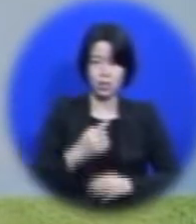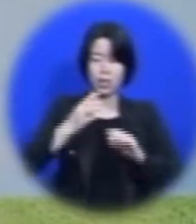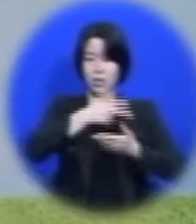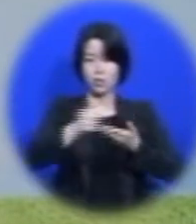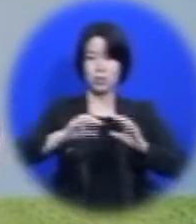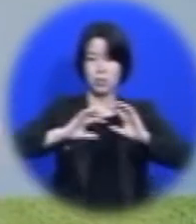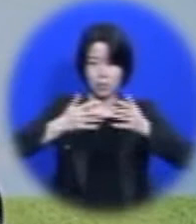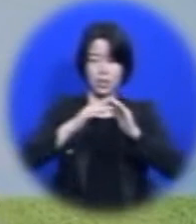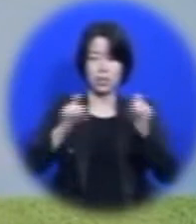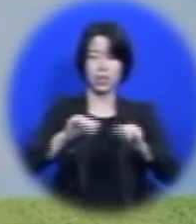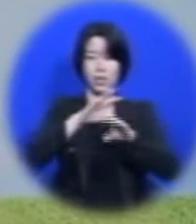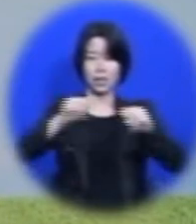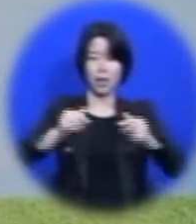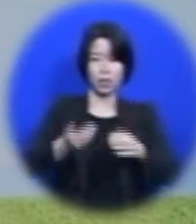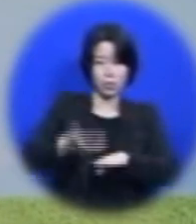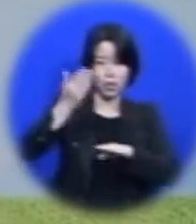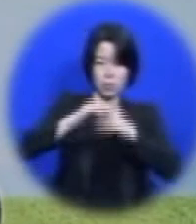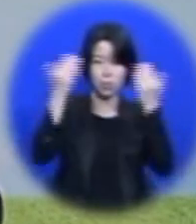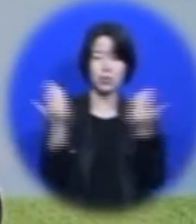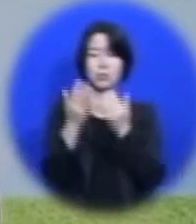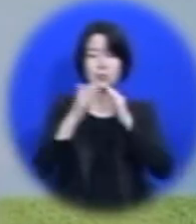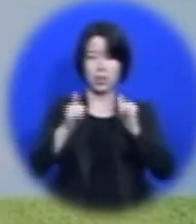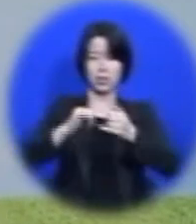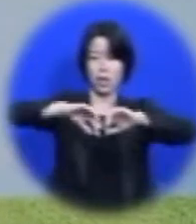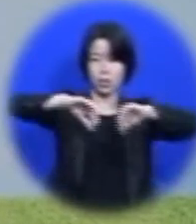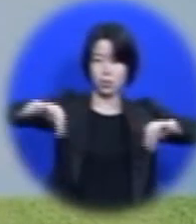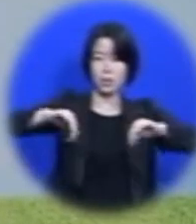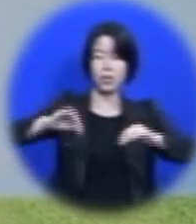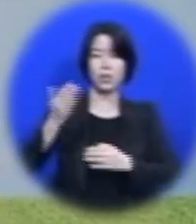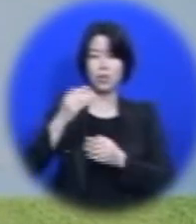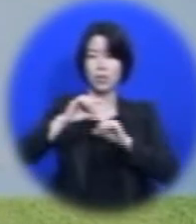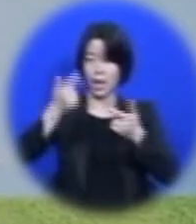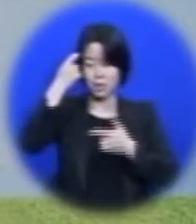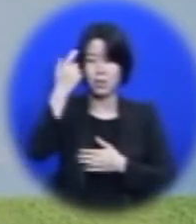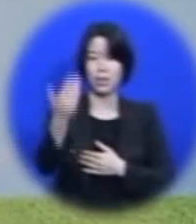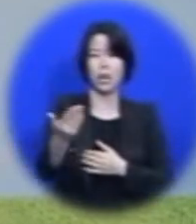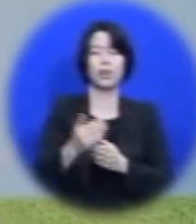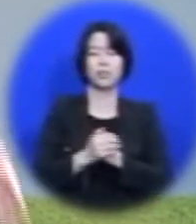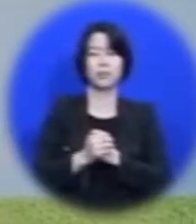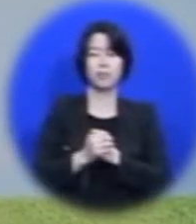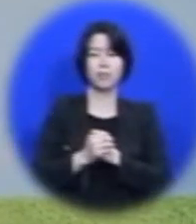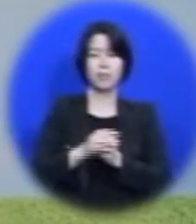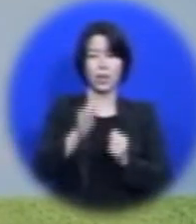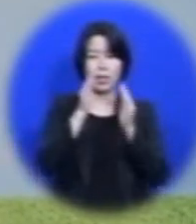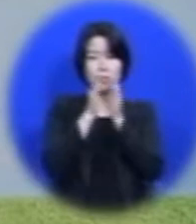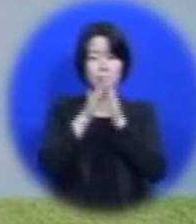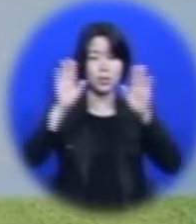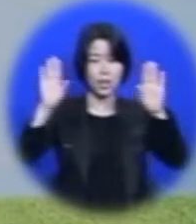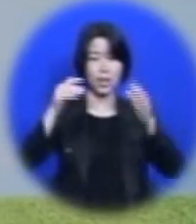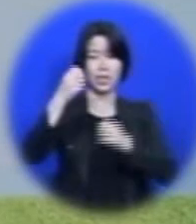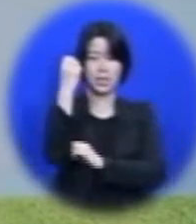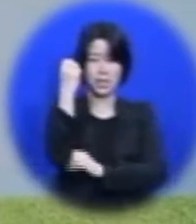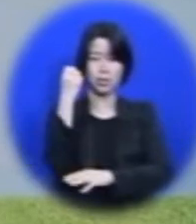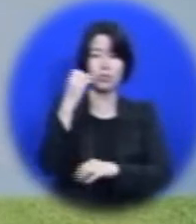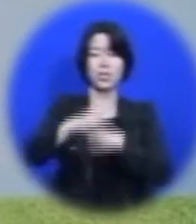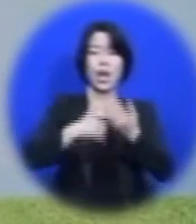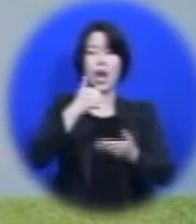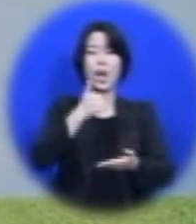백성이 땅 위에 있는 모든 백성과 구별되는 것이 아닙니까? 모세의 기준은